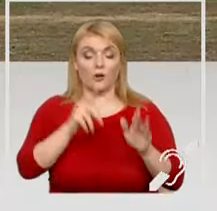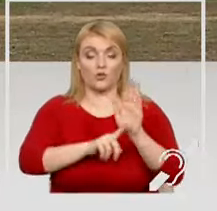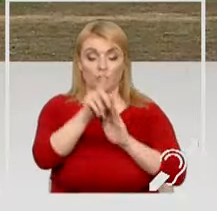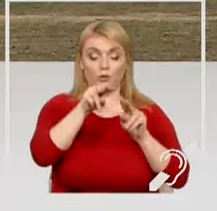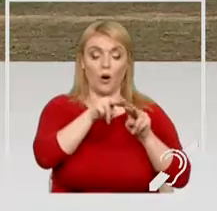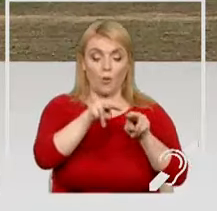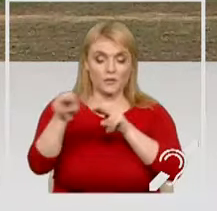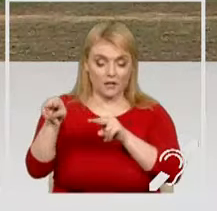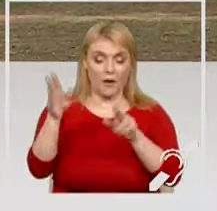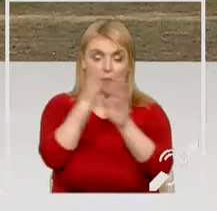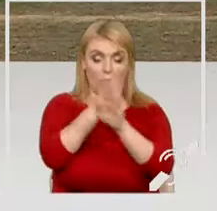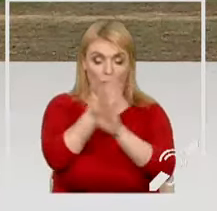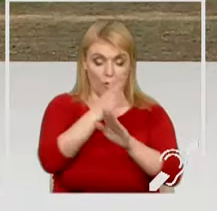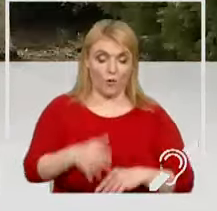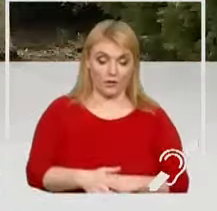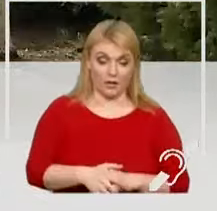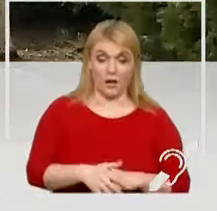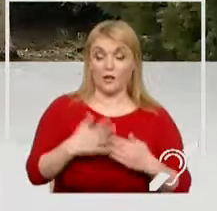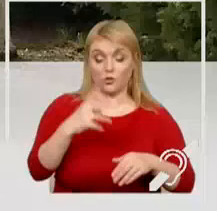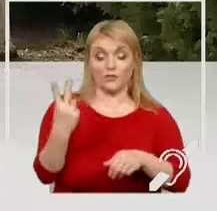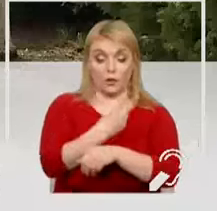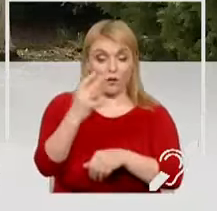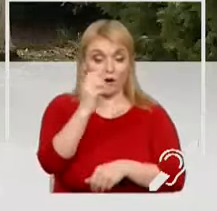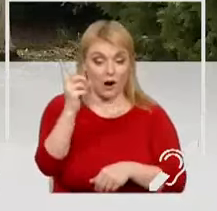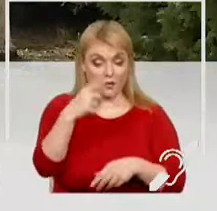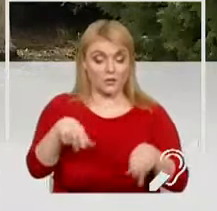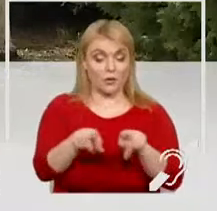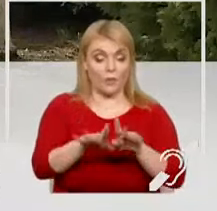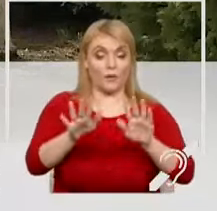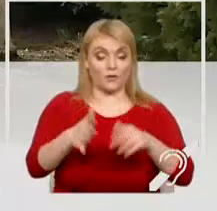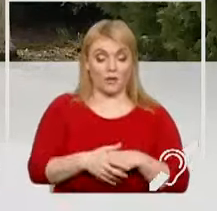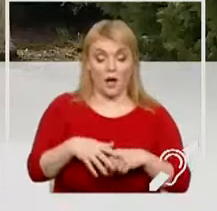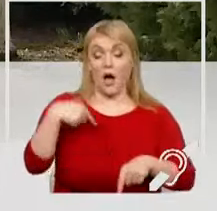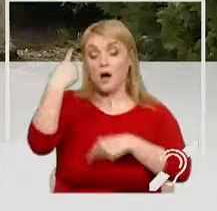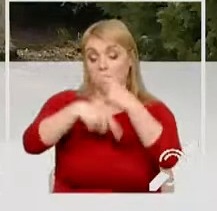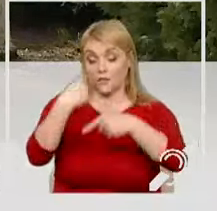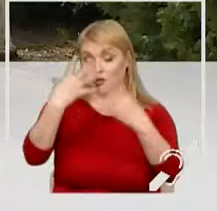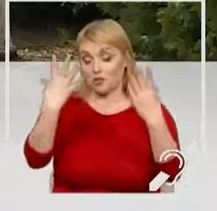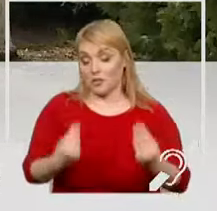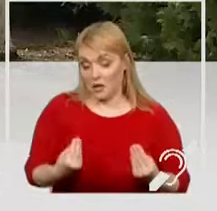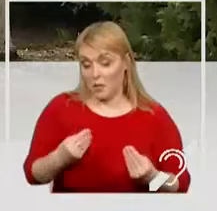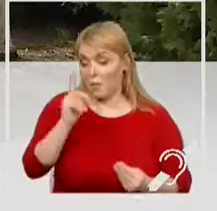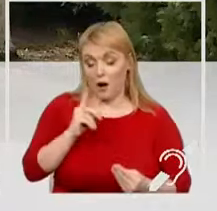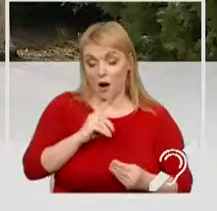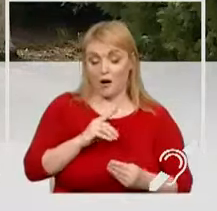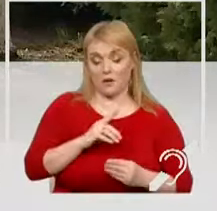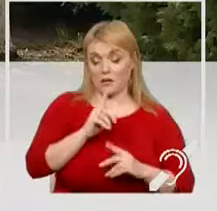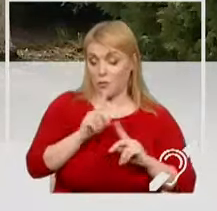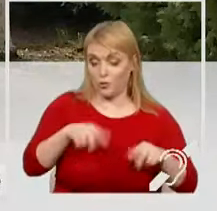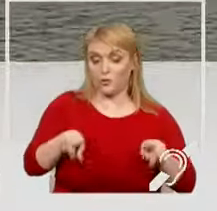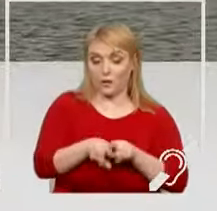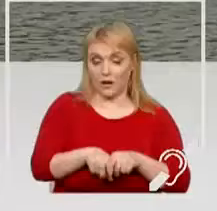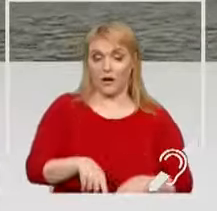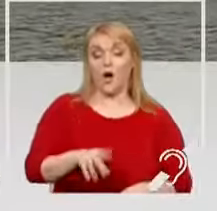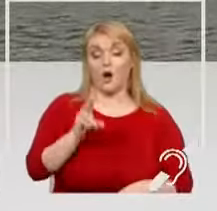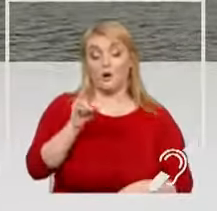fac observații meteorologice. La moment nu se prognozează, adică pentru următoarele zile, însă este specific pentru această